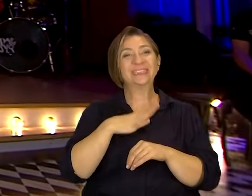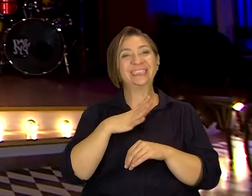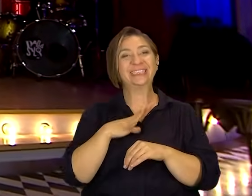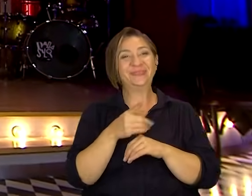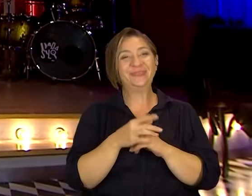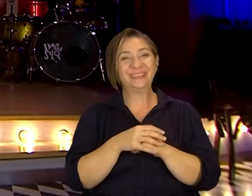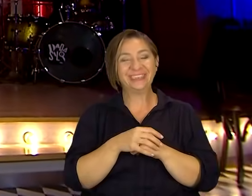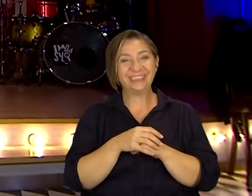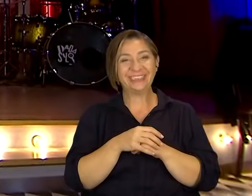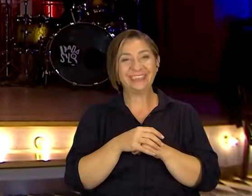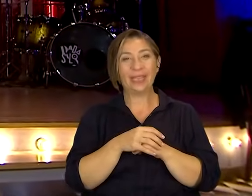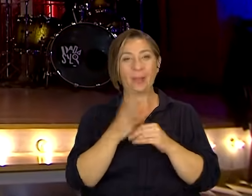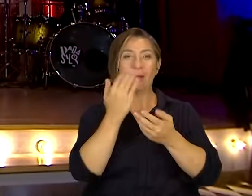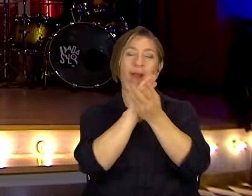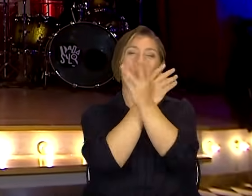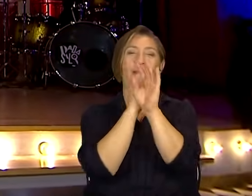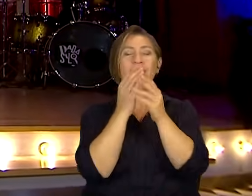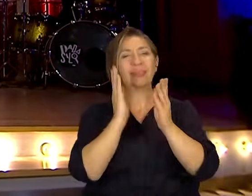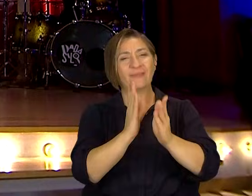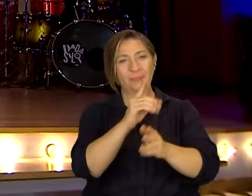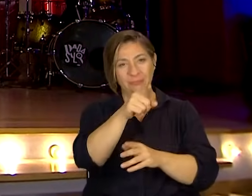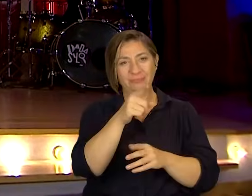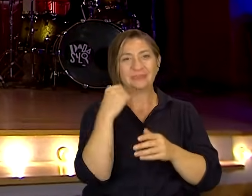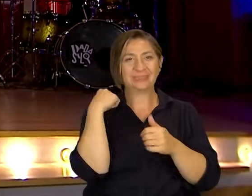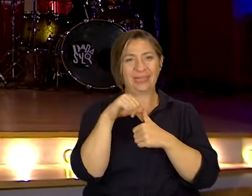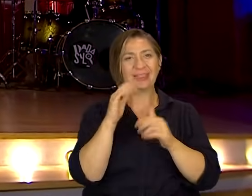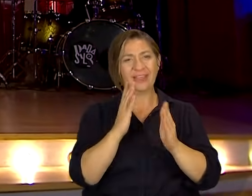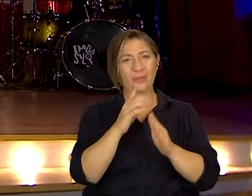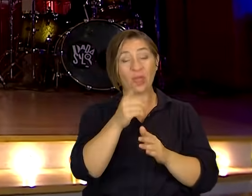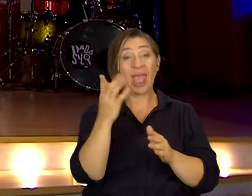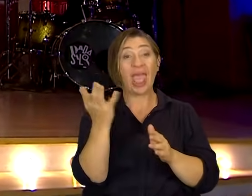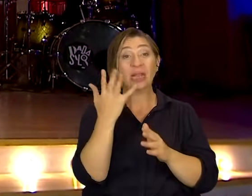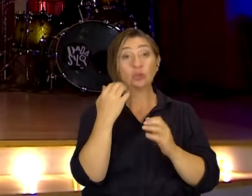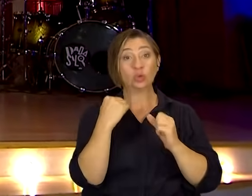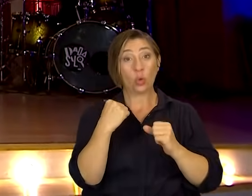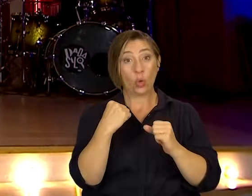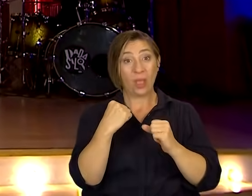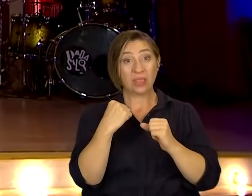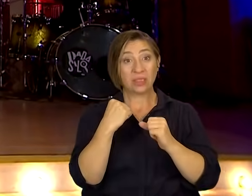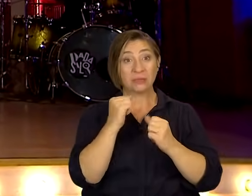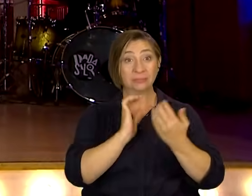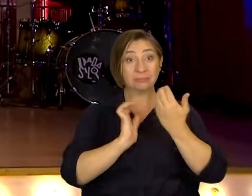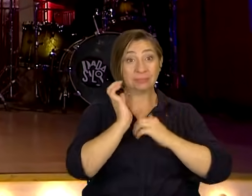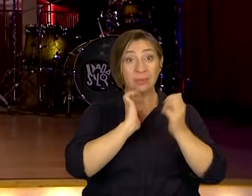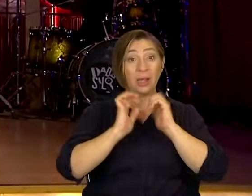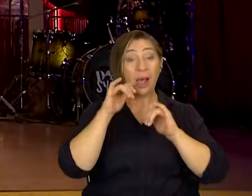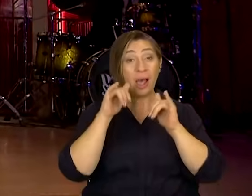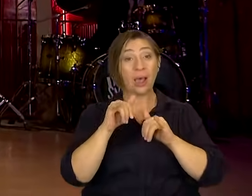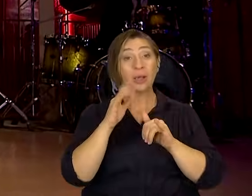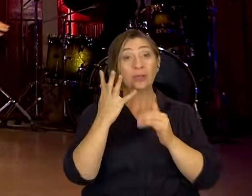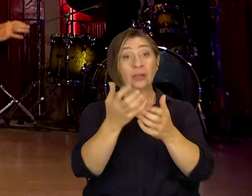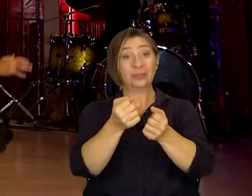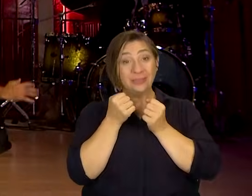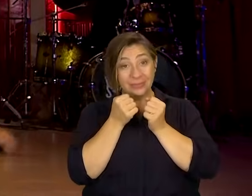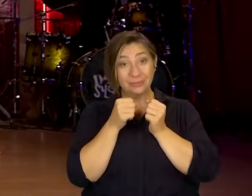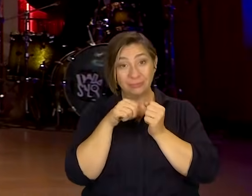Evet. Şimdi mesela Okan Bey burada yine devam ediyoruz. Eğer çok kuvvetle karşılık verirse bana normalde ya